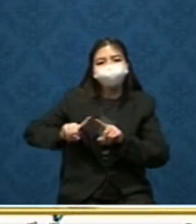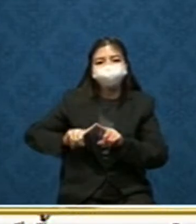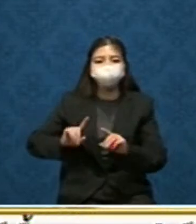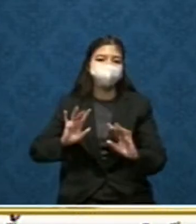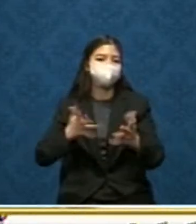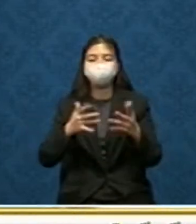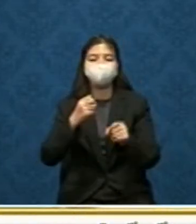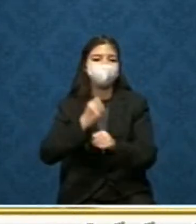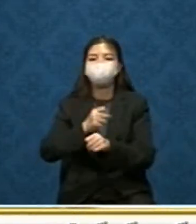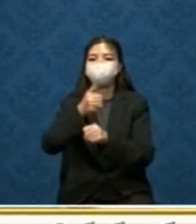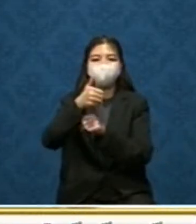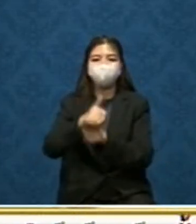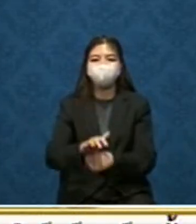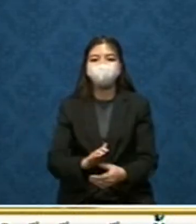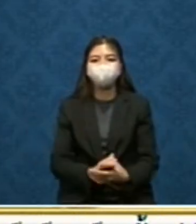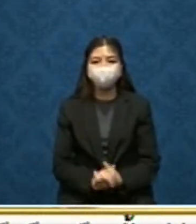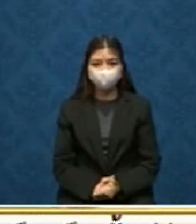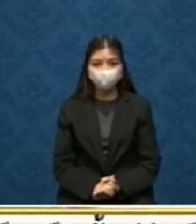ไมมทางทำได้